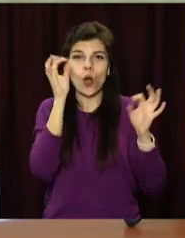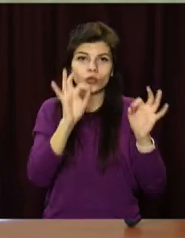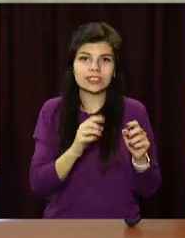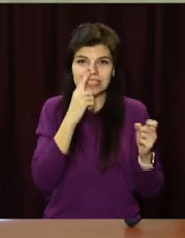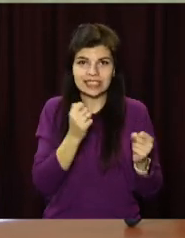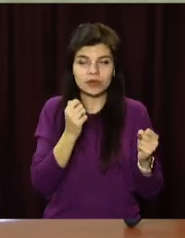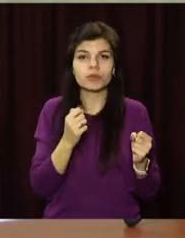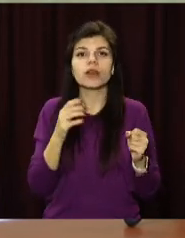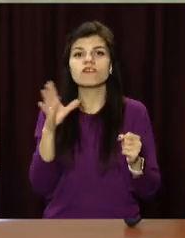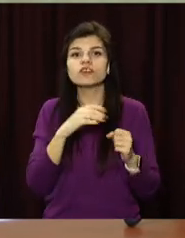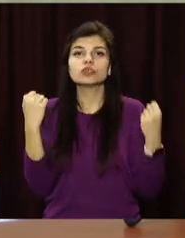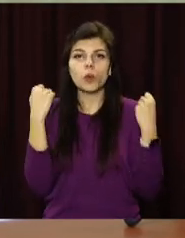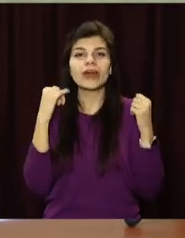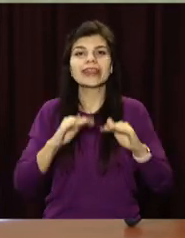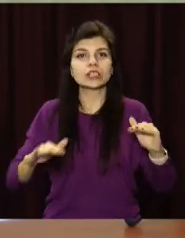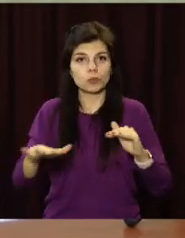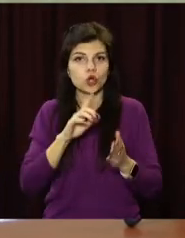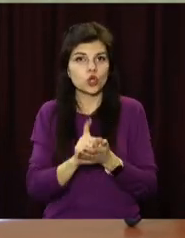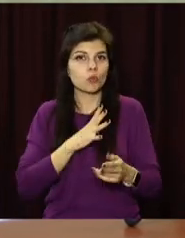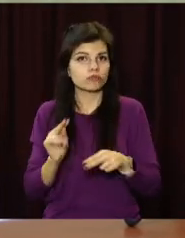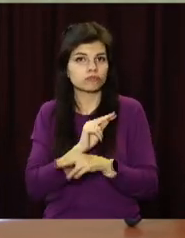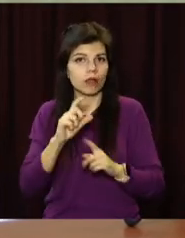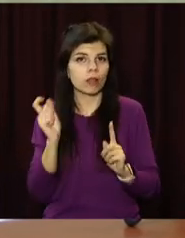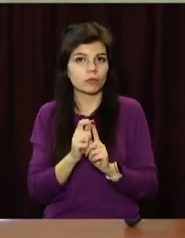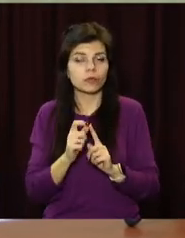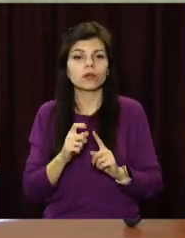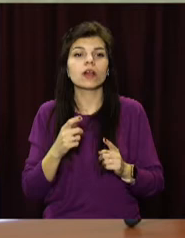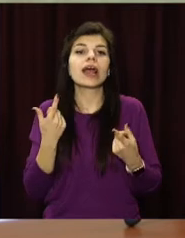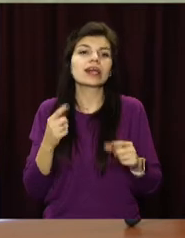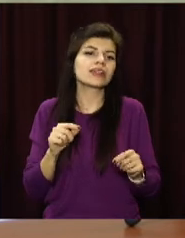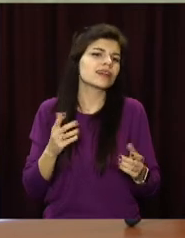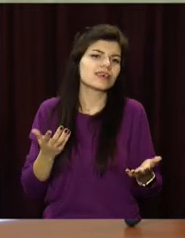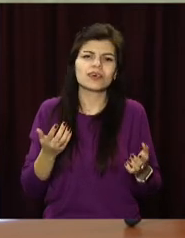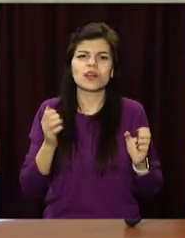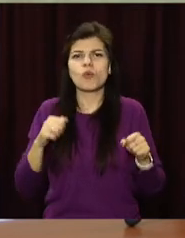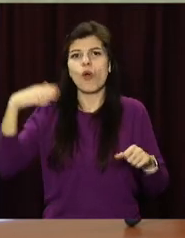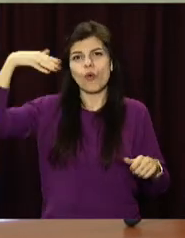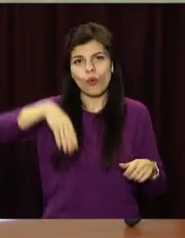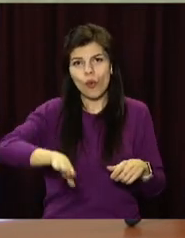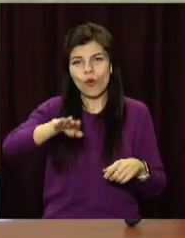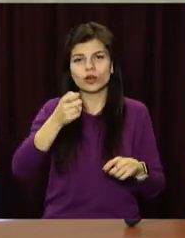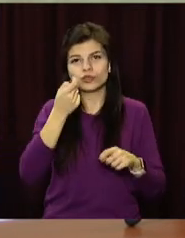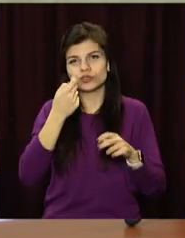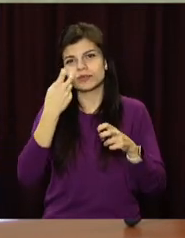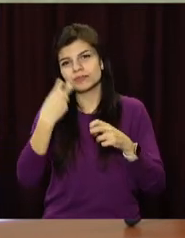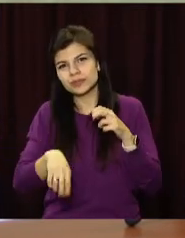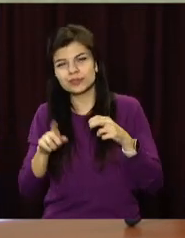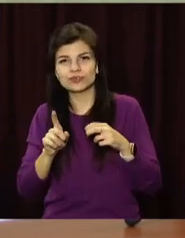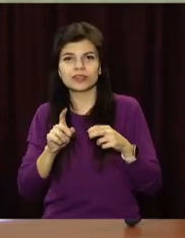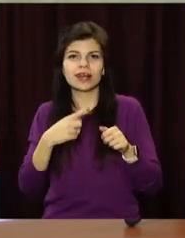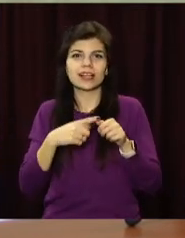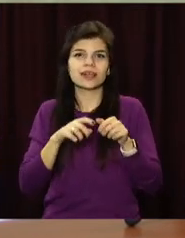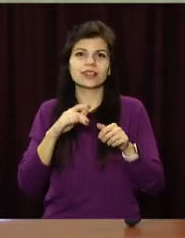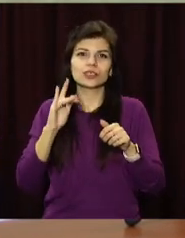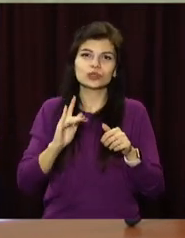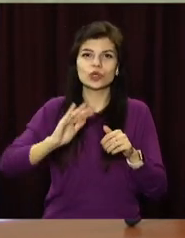все спортивные детские площадки должны быть отремонтированы. Где там, не знаю, условно, горки там отломаны у нас или перила, или